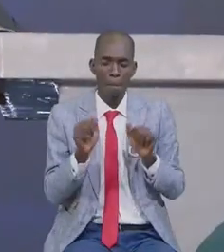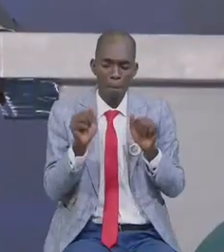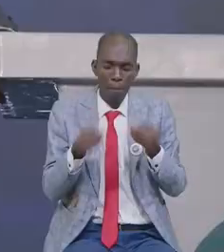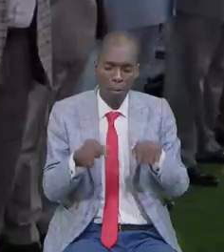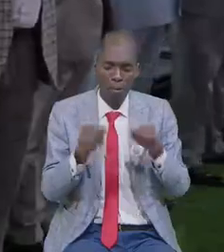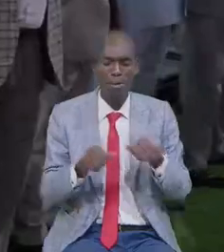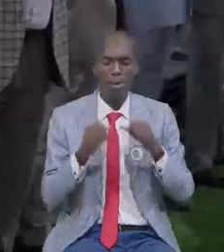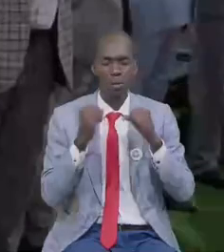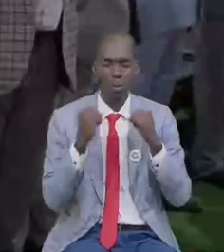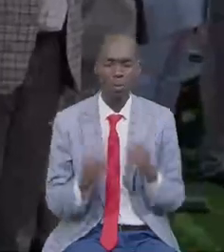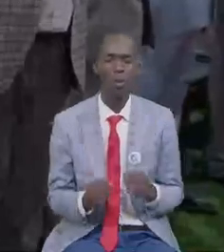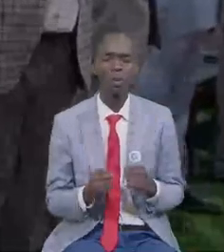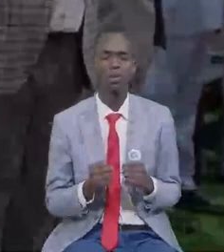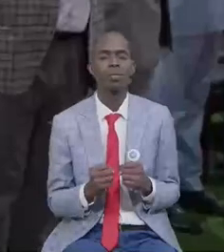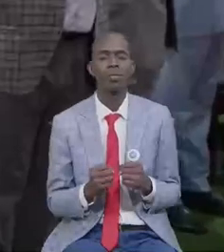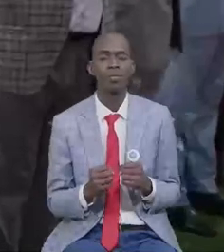C'est